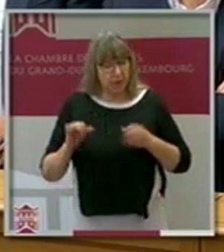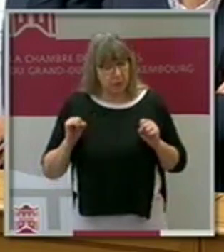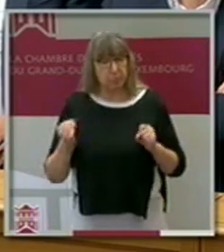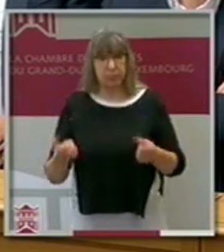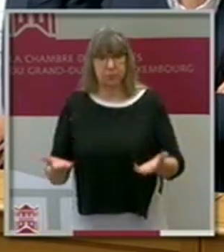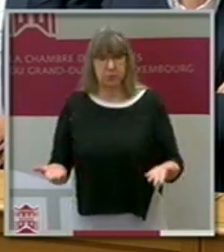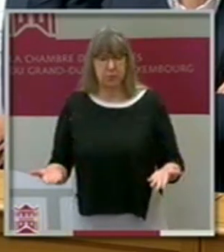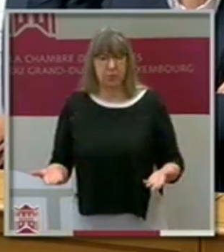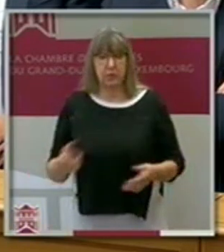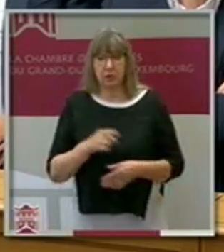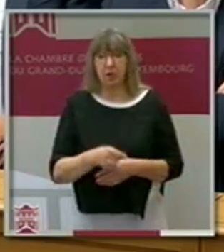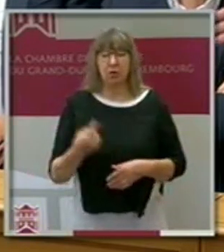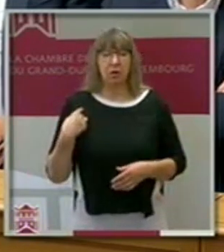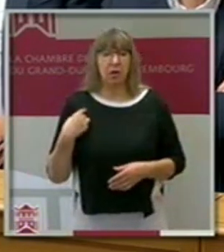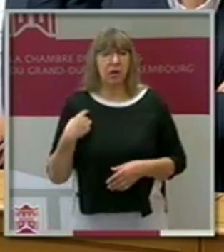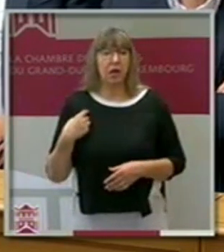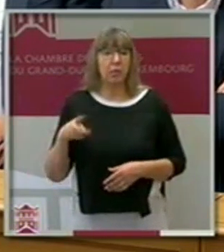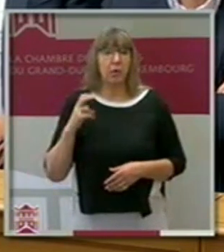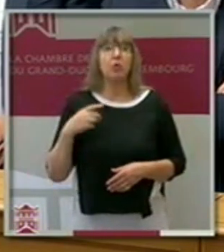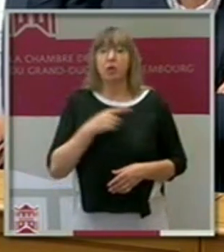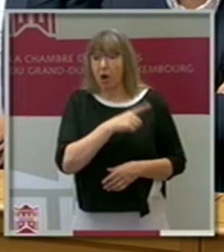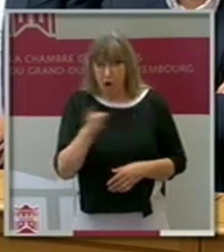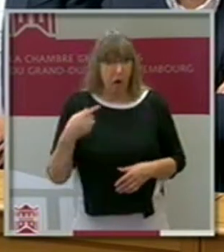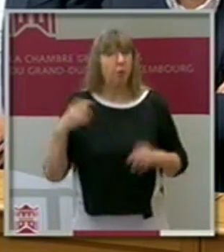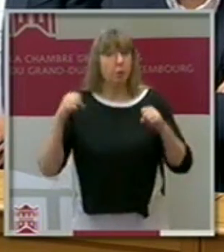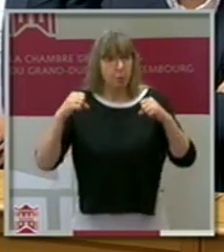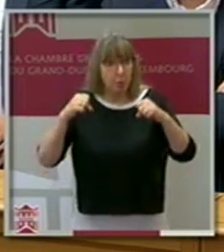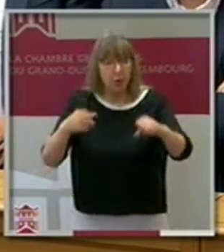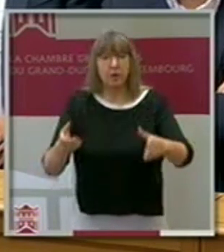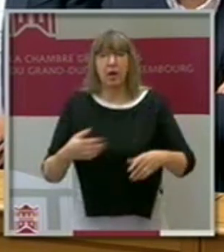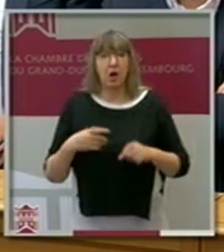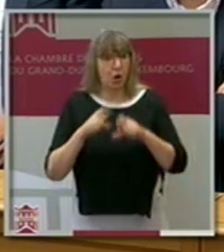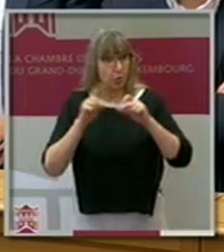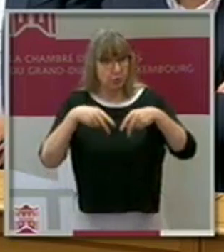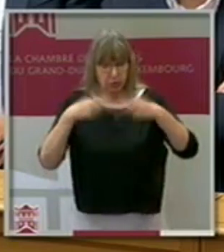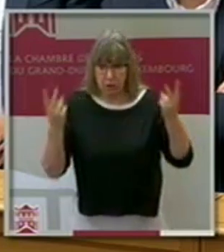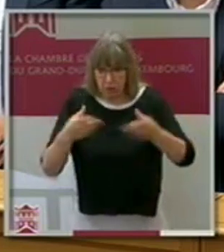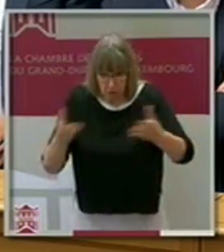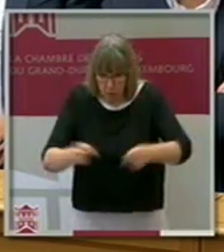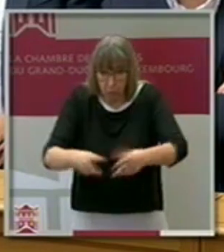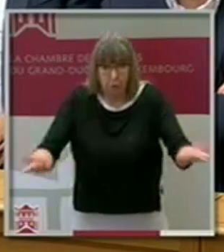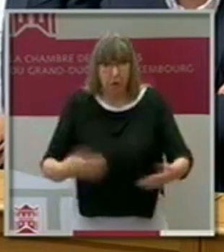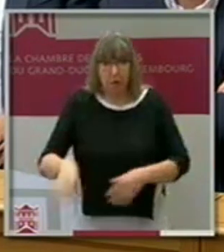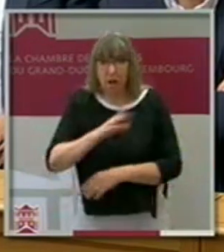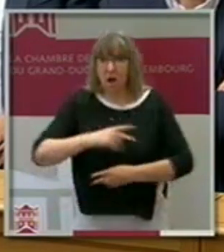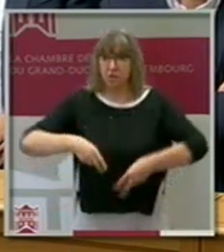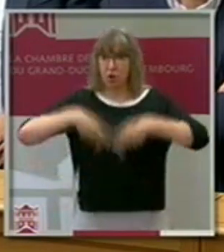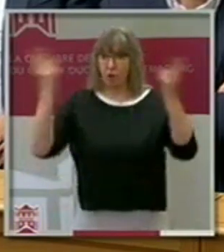dass die Kommission nicht öffentlich ist. Aber da kommen wir mal, die haben direkt alles öffentlich. Einen können wir überdrohen. Einen können wir